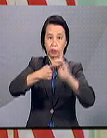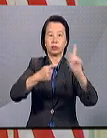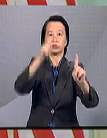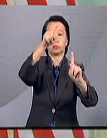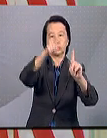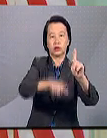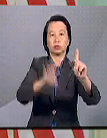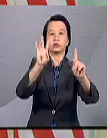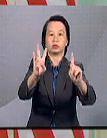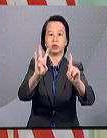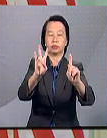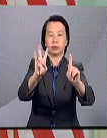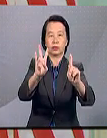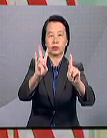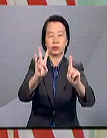ini.